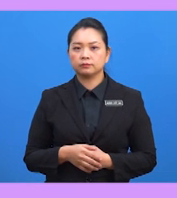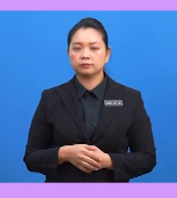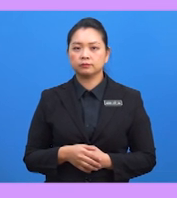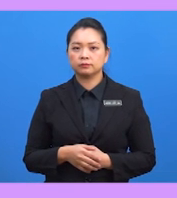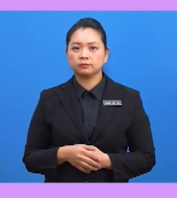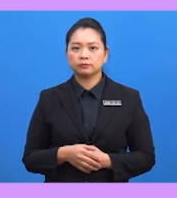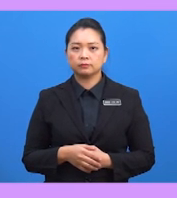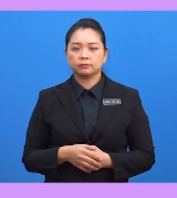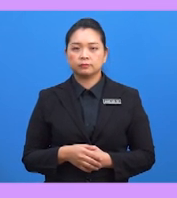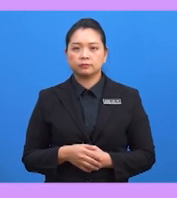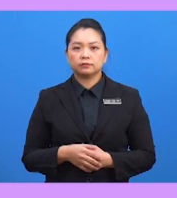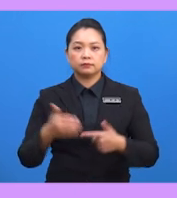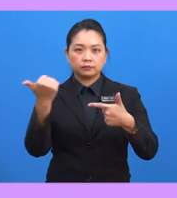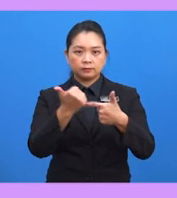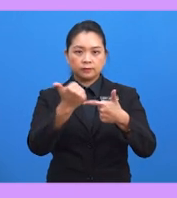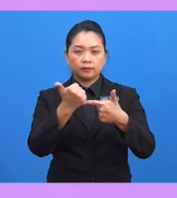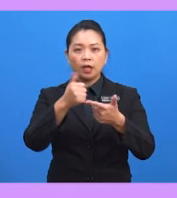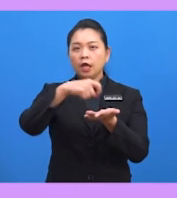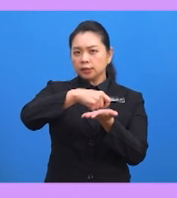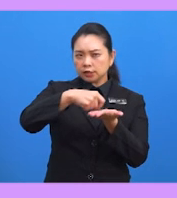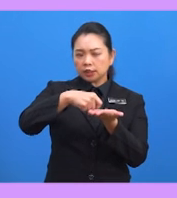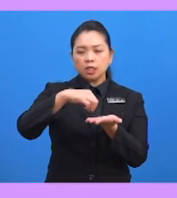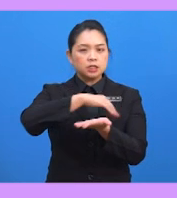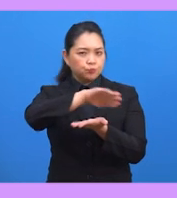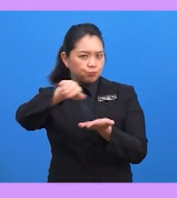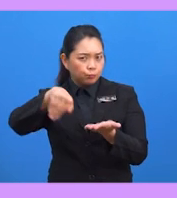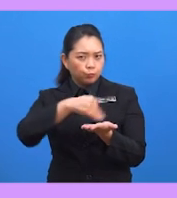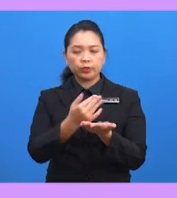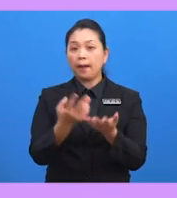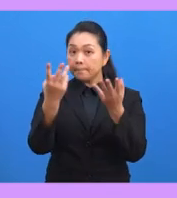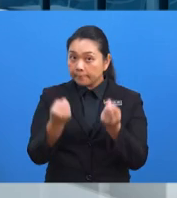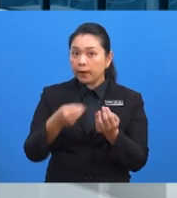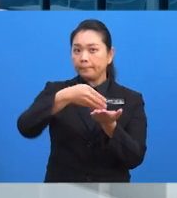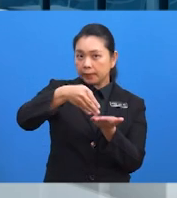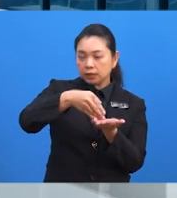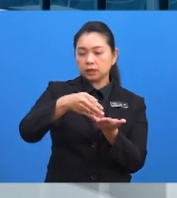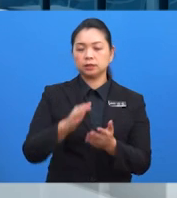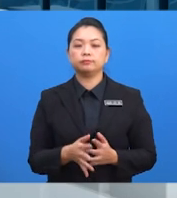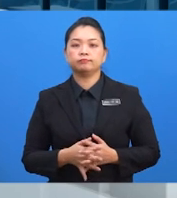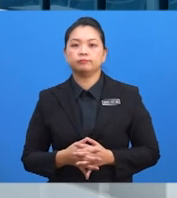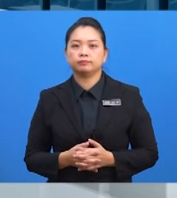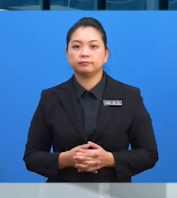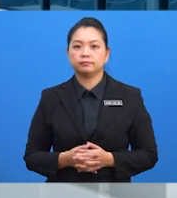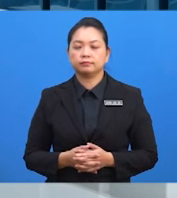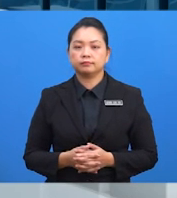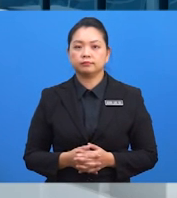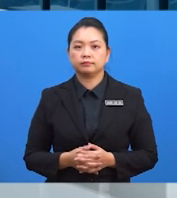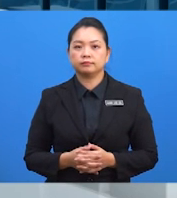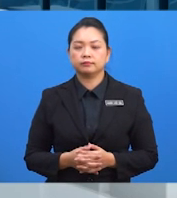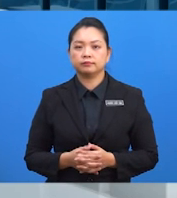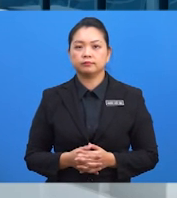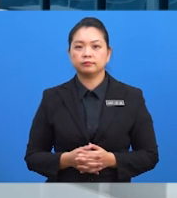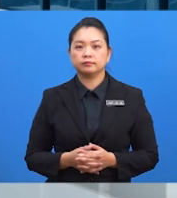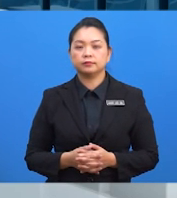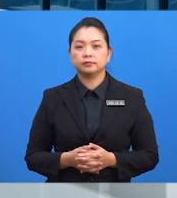wajib. Kedua, catat semua perbelanjaan yang dilakukan. Semua perbelanjaan